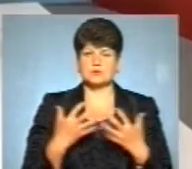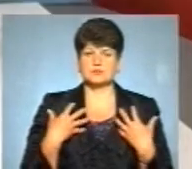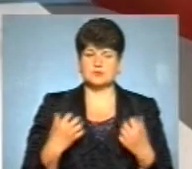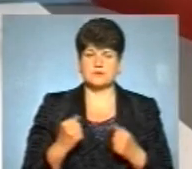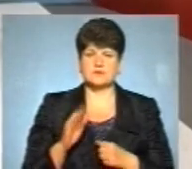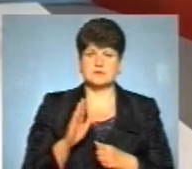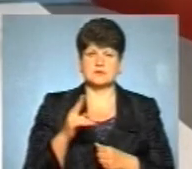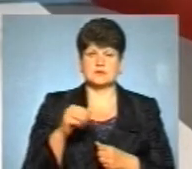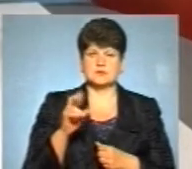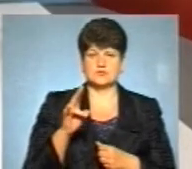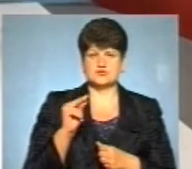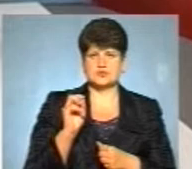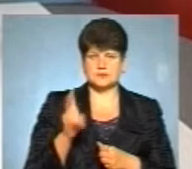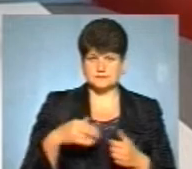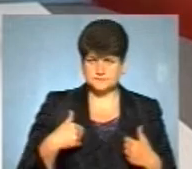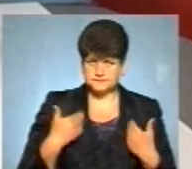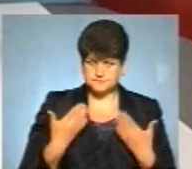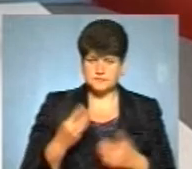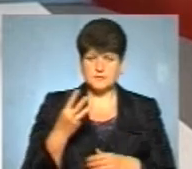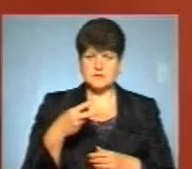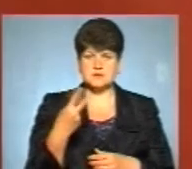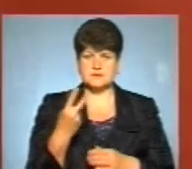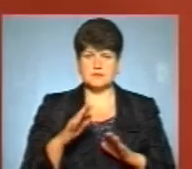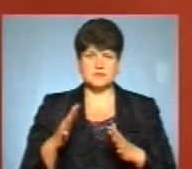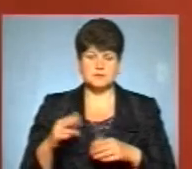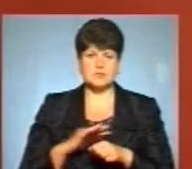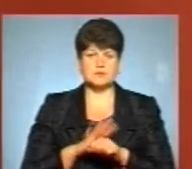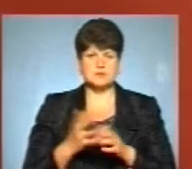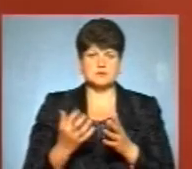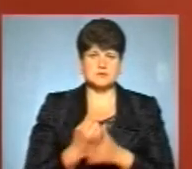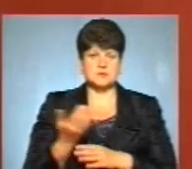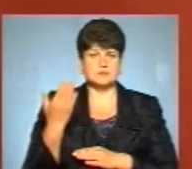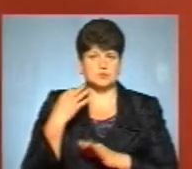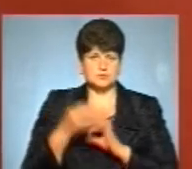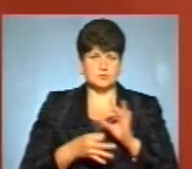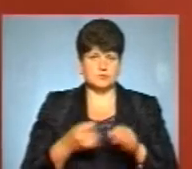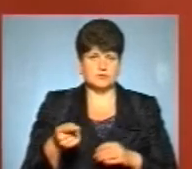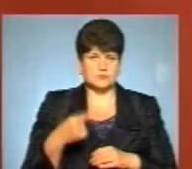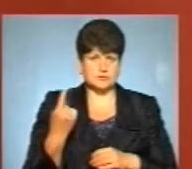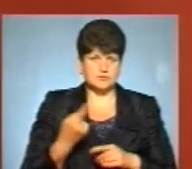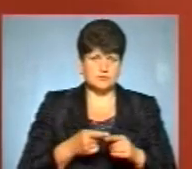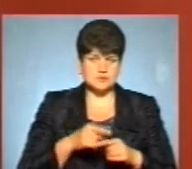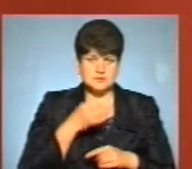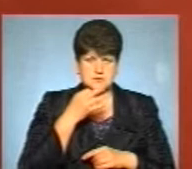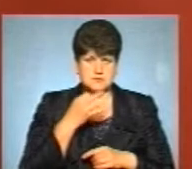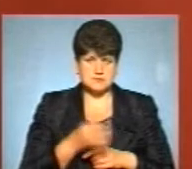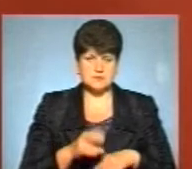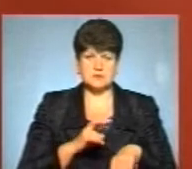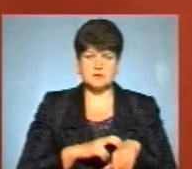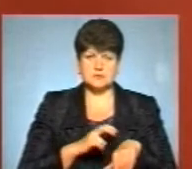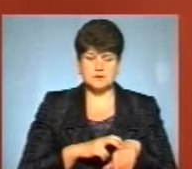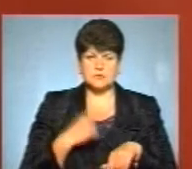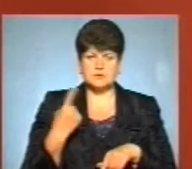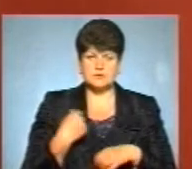вітаю. 32 випадки коронавірусу виявили минулої доби на Тернопільщині. Про це повідомила епідеміологиня